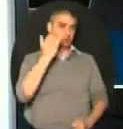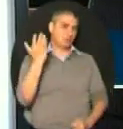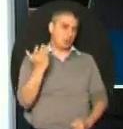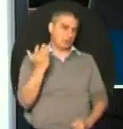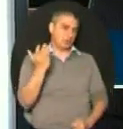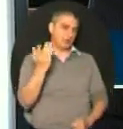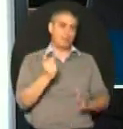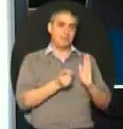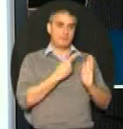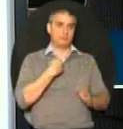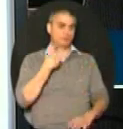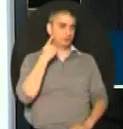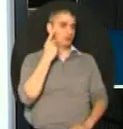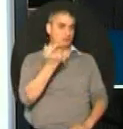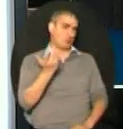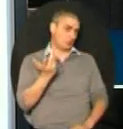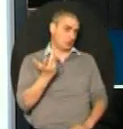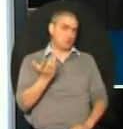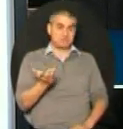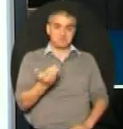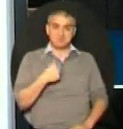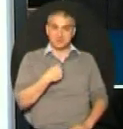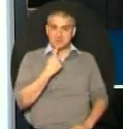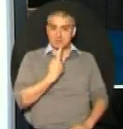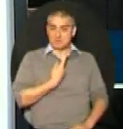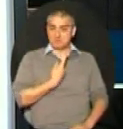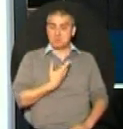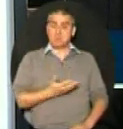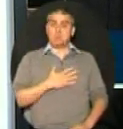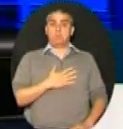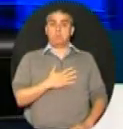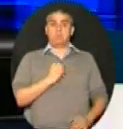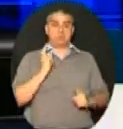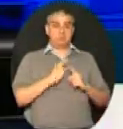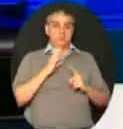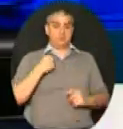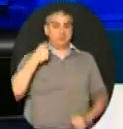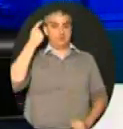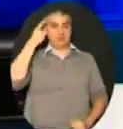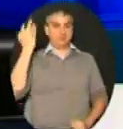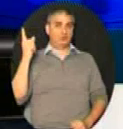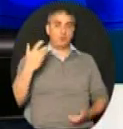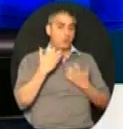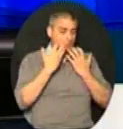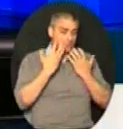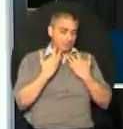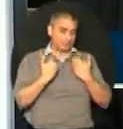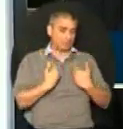לי פעם ראשונה שאני שומעת אותו, ואני אומרת לעצמי, וואי, זה בדיוק מה שחשבתי, כי הוא מסביר